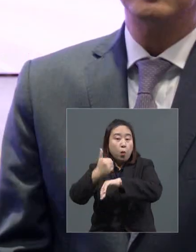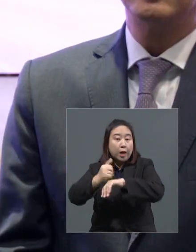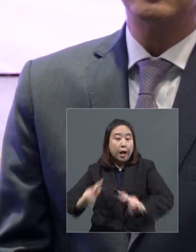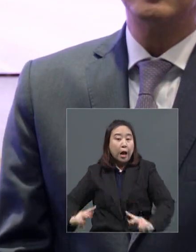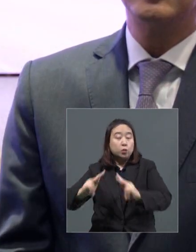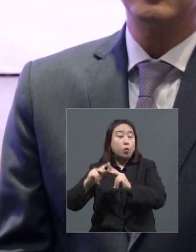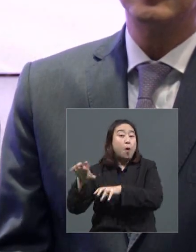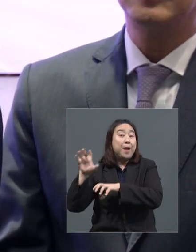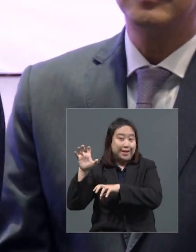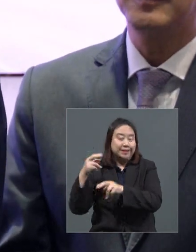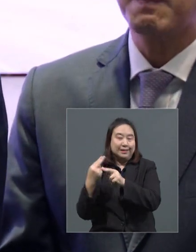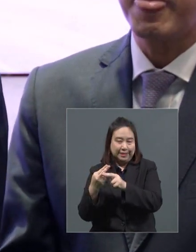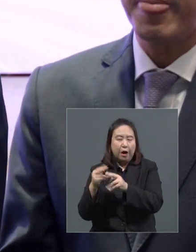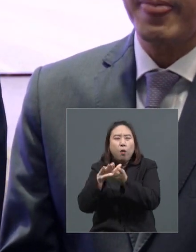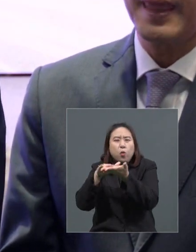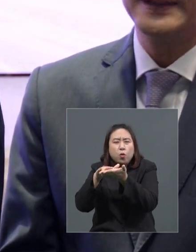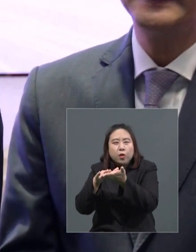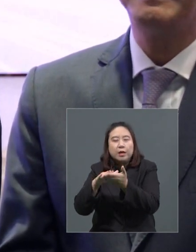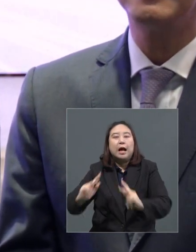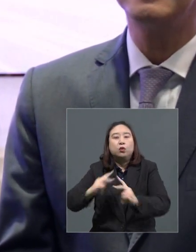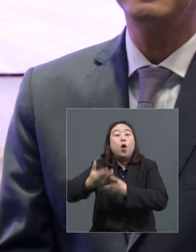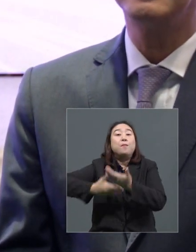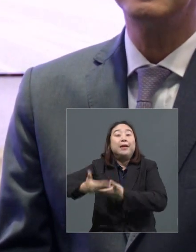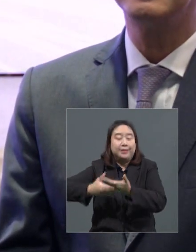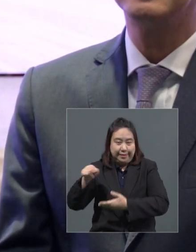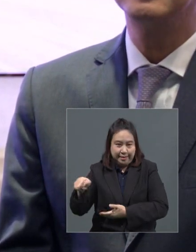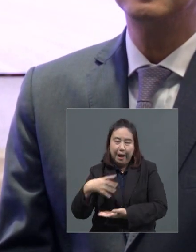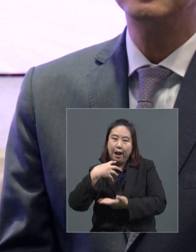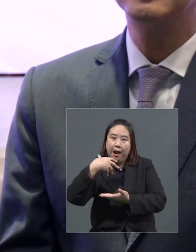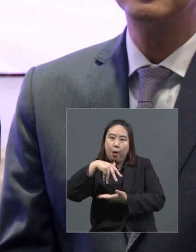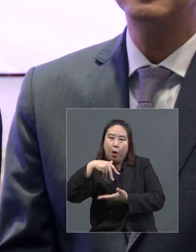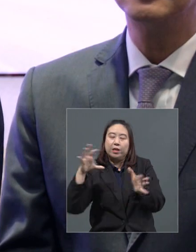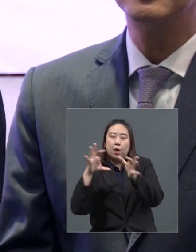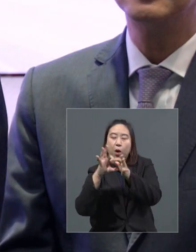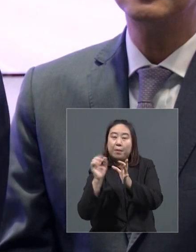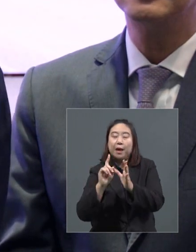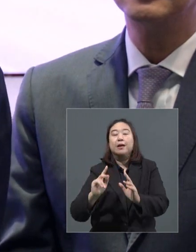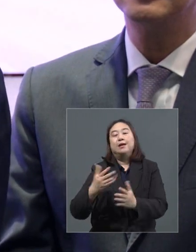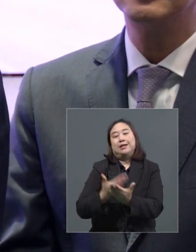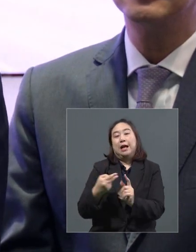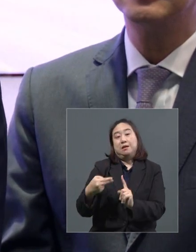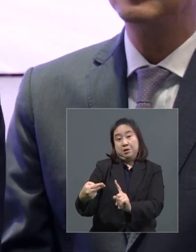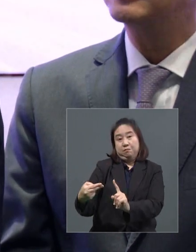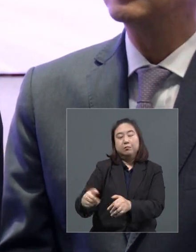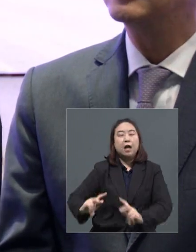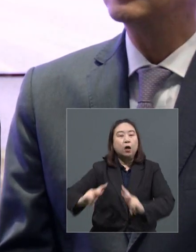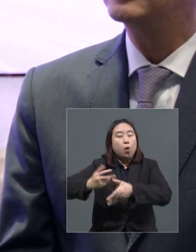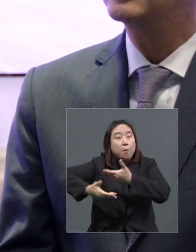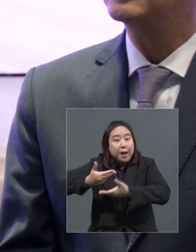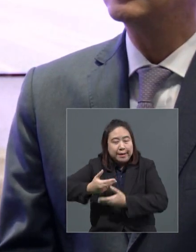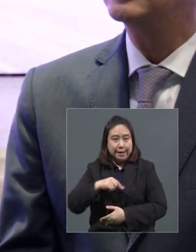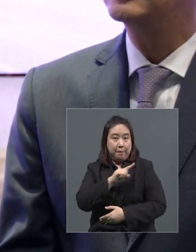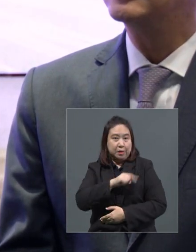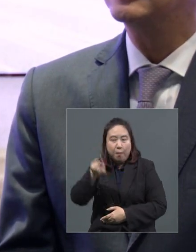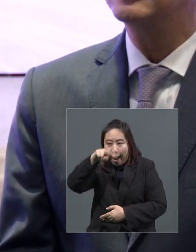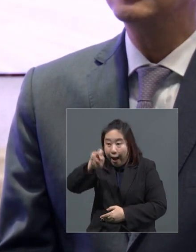พาณิชย์คุณภูมิธรรมเวชยชัยก็ให้สัมภาษณเกี่ยวกับโครงการิิอวตเช่นกันโดยบอกว่ากระทรวงพาณิชย์เนี่ยมีหน้าที่หลักในการหาร้านค้า